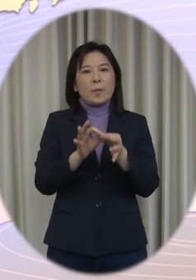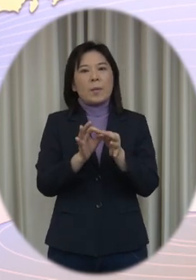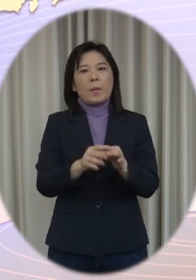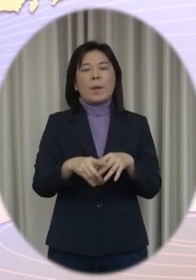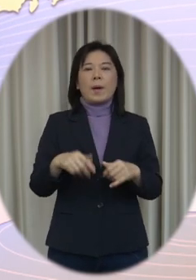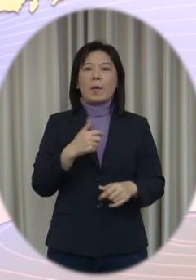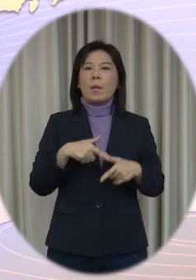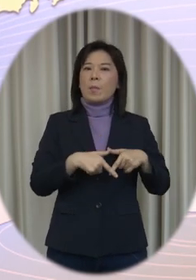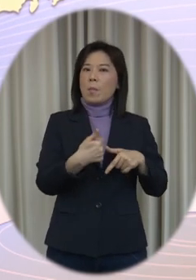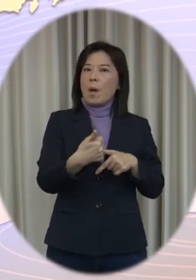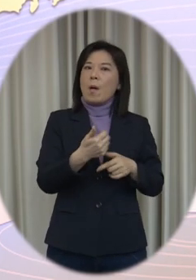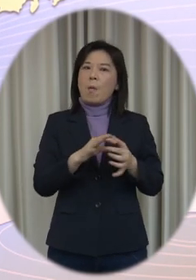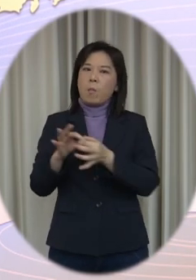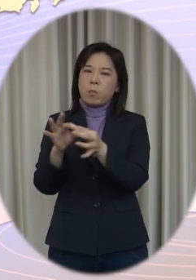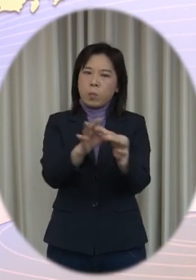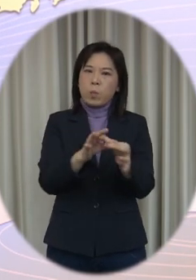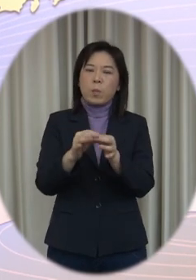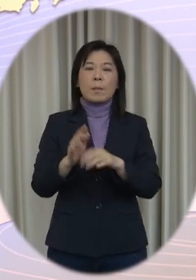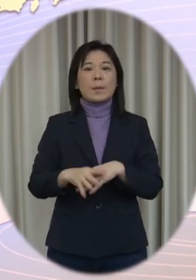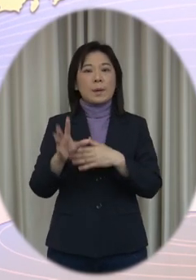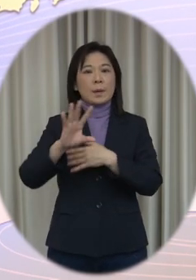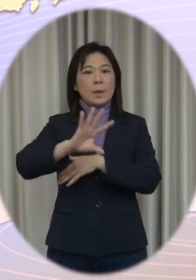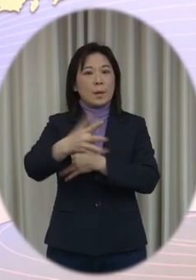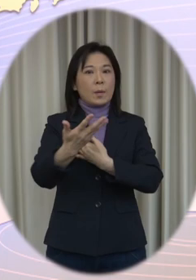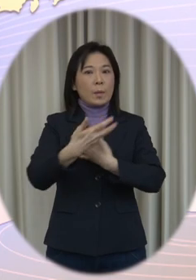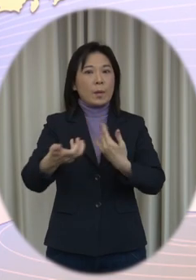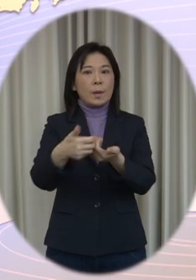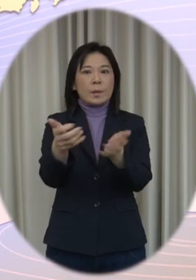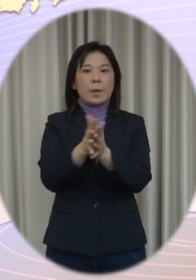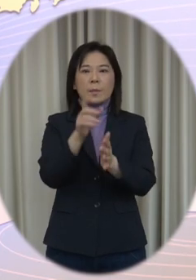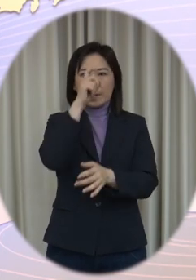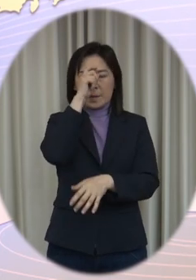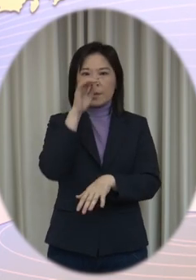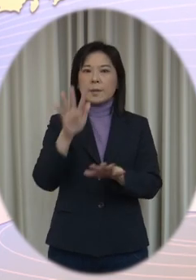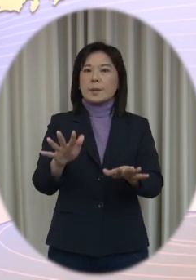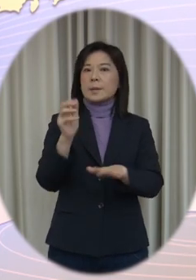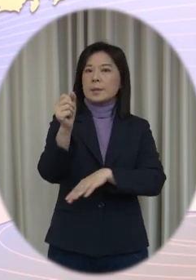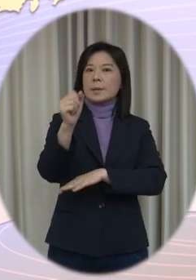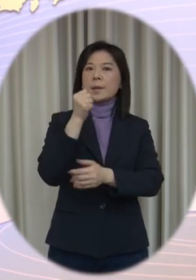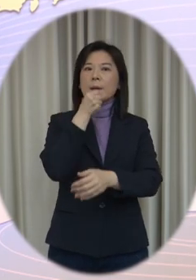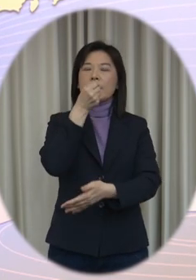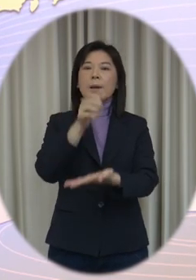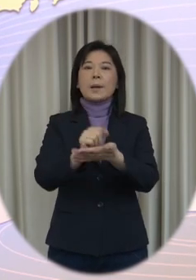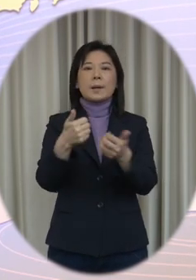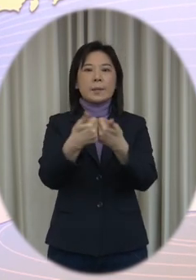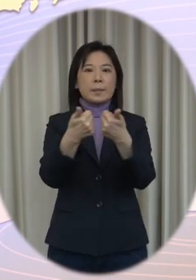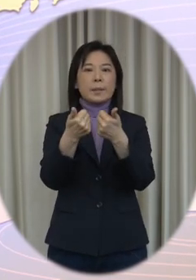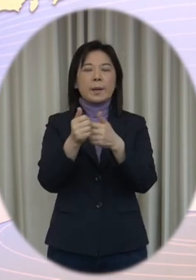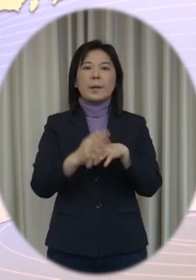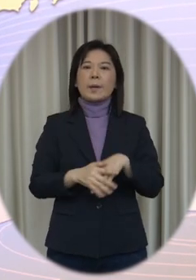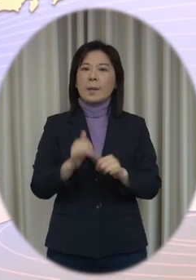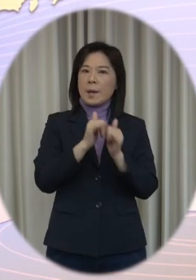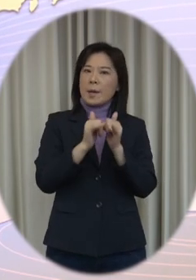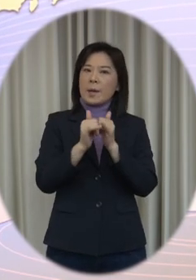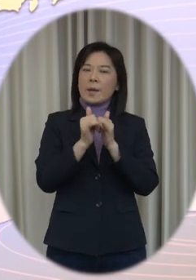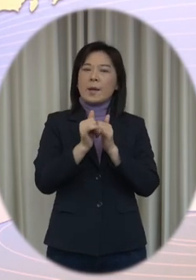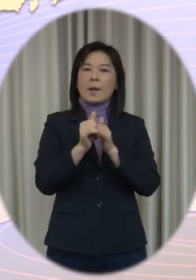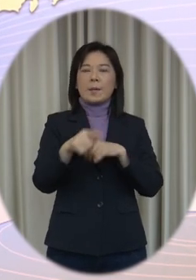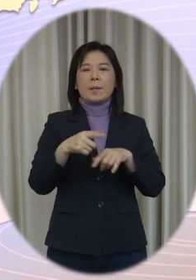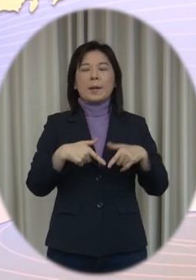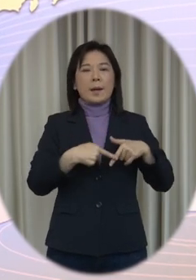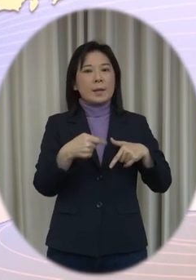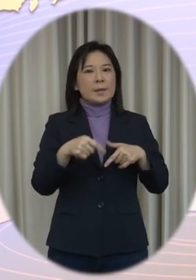下去。外交部希望透过今天的记者会，正式将台湾民间的心意转交给日